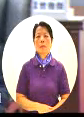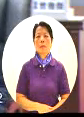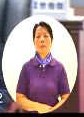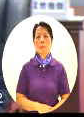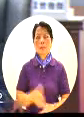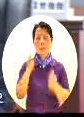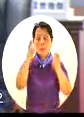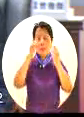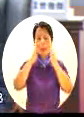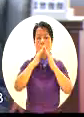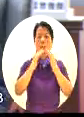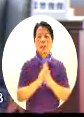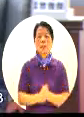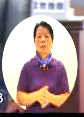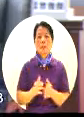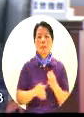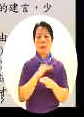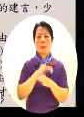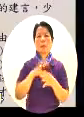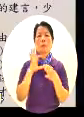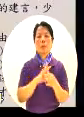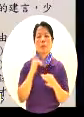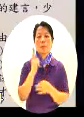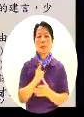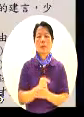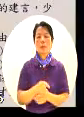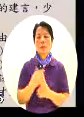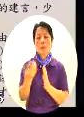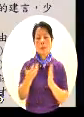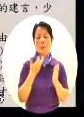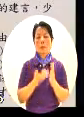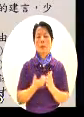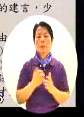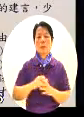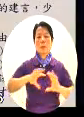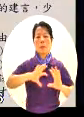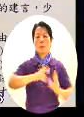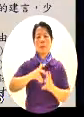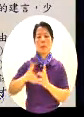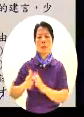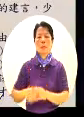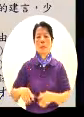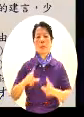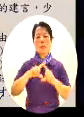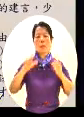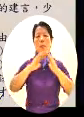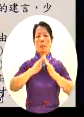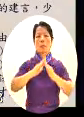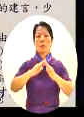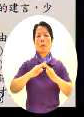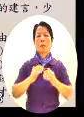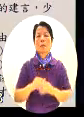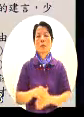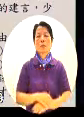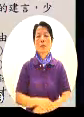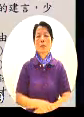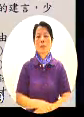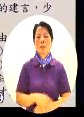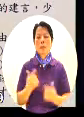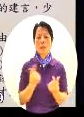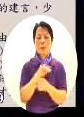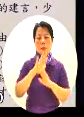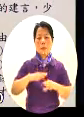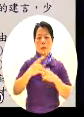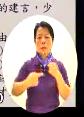高雄市哈已成为一个宜居的国际级的大都会区了哈。那像今年我